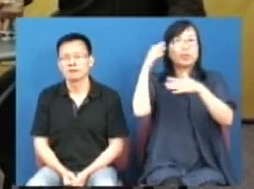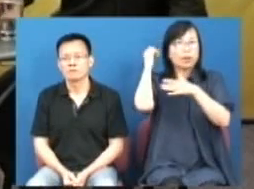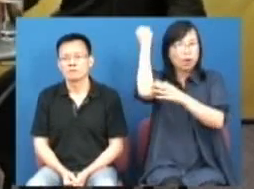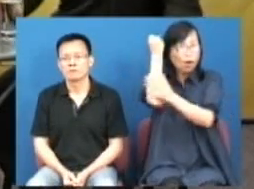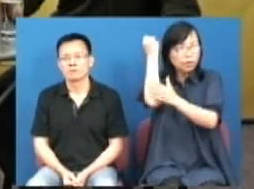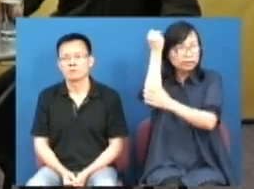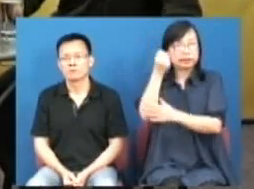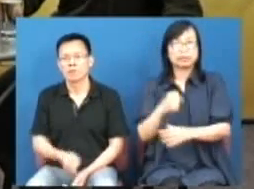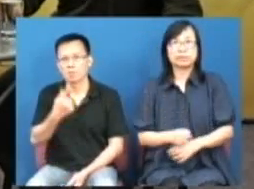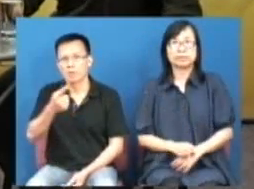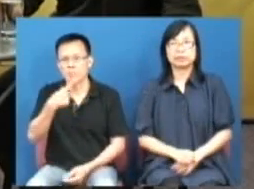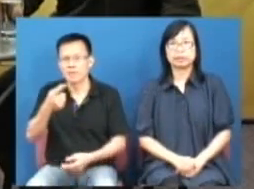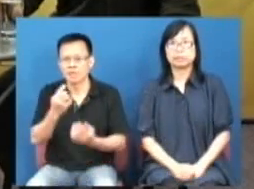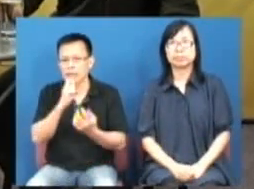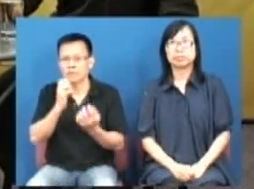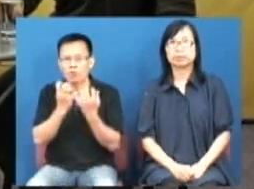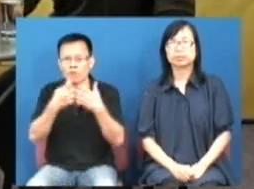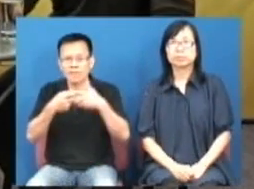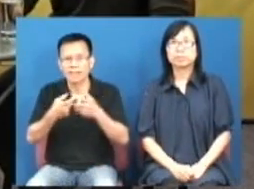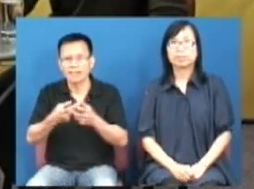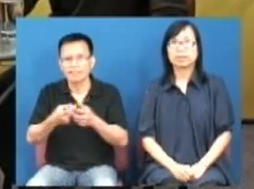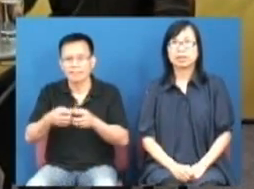嘅網絡嘅自由。 係咪應該俾啲有機肥料佢好啲真係？